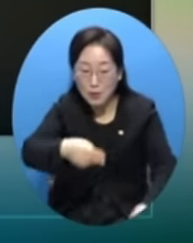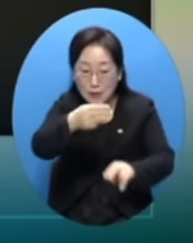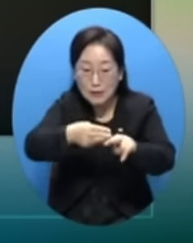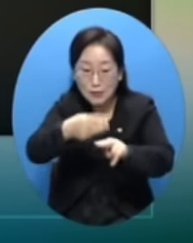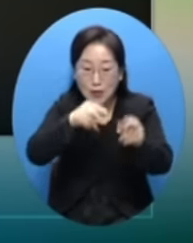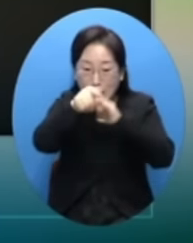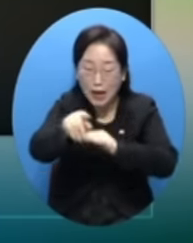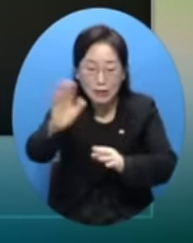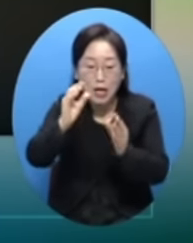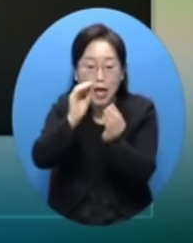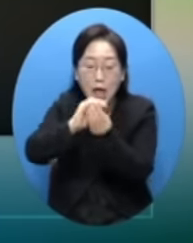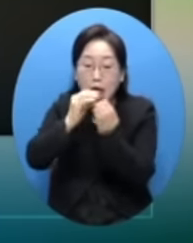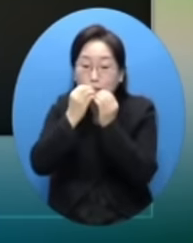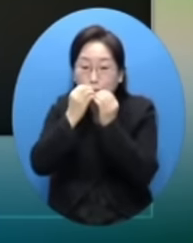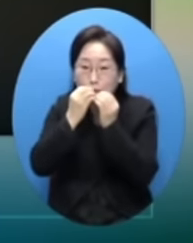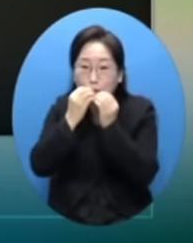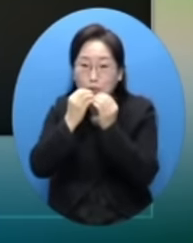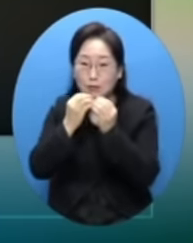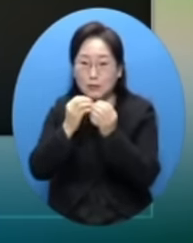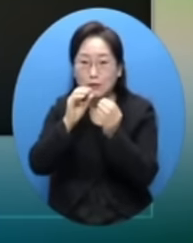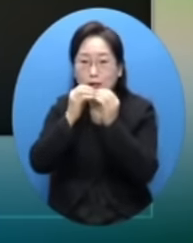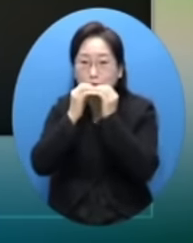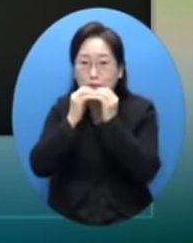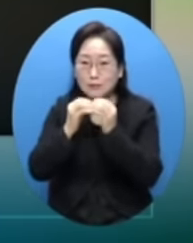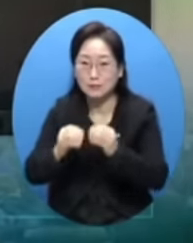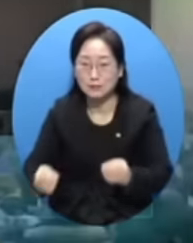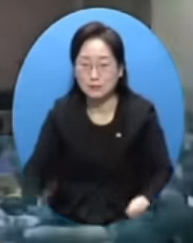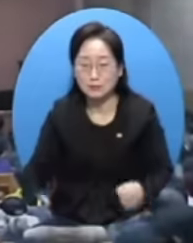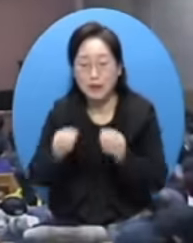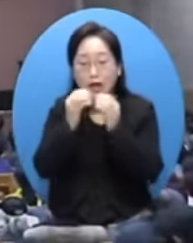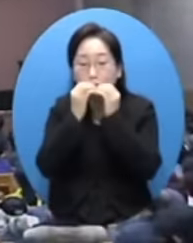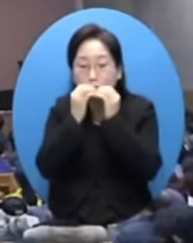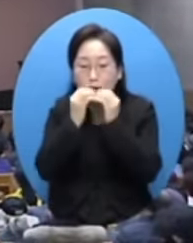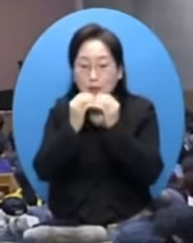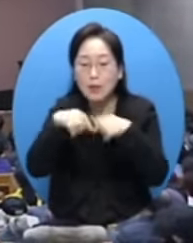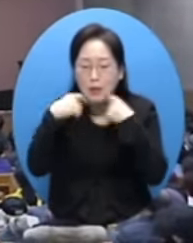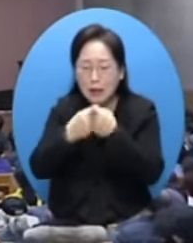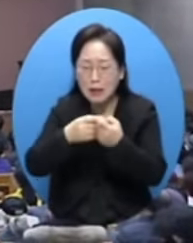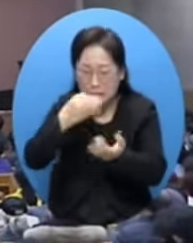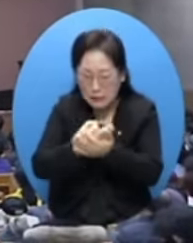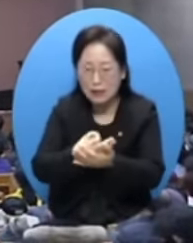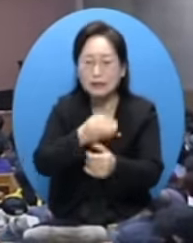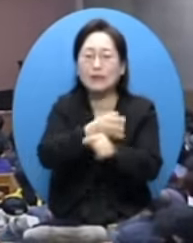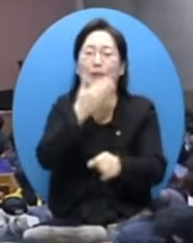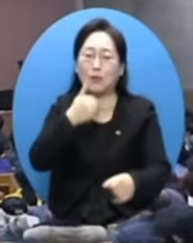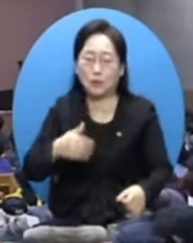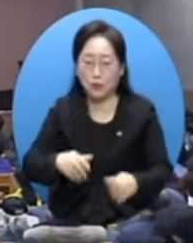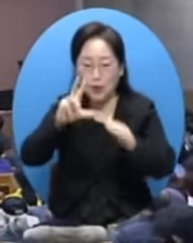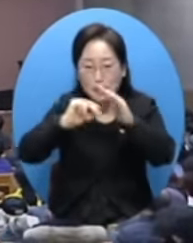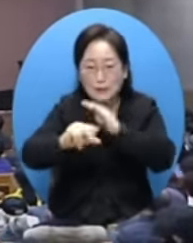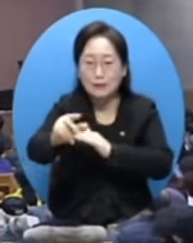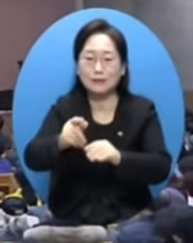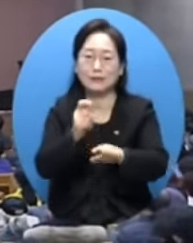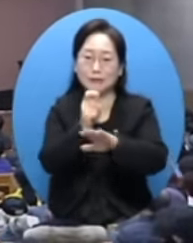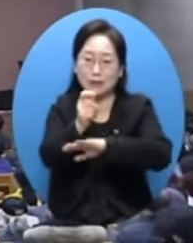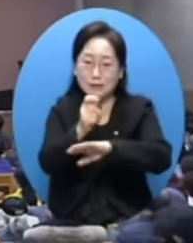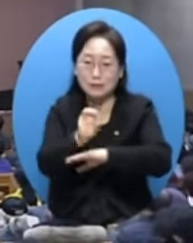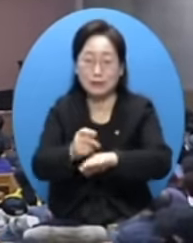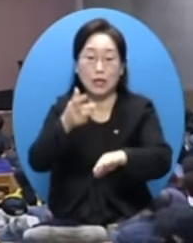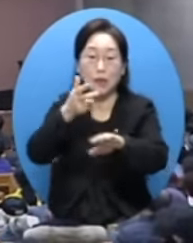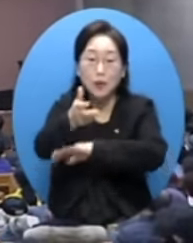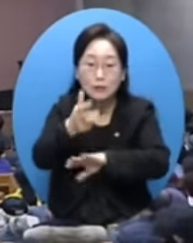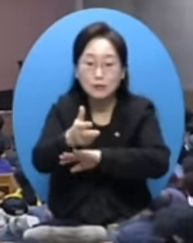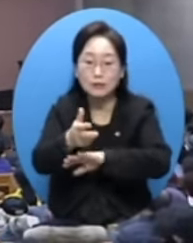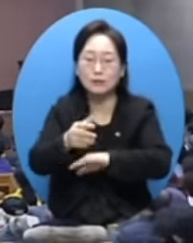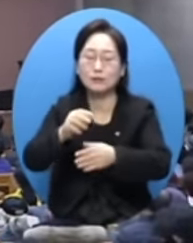햄버거를 15달러인데 10달러로네 햄버거를 사 즐겨 먹었고 지하철 택시 버스 등을